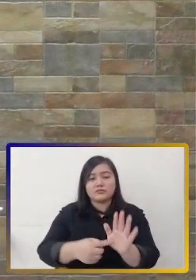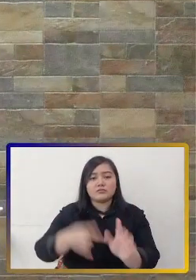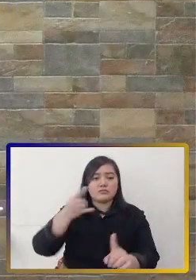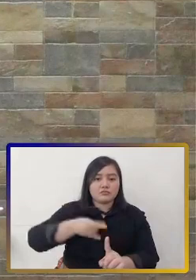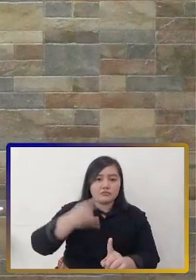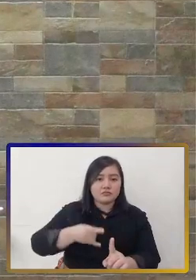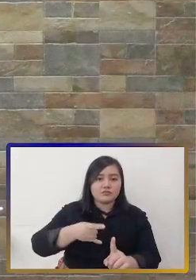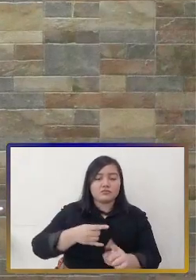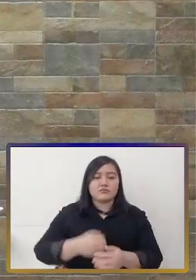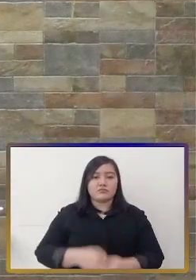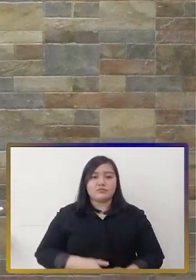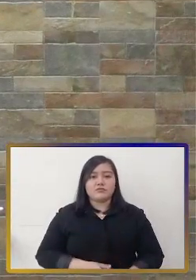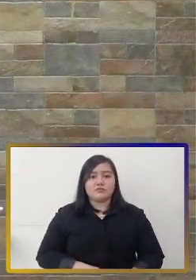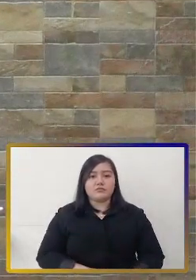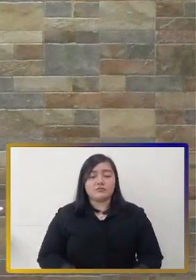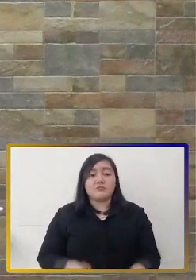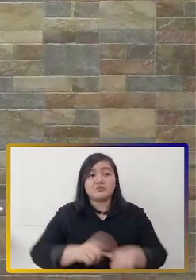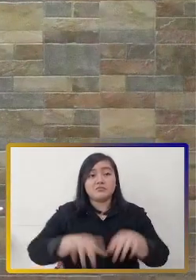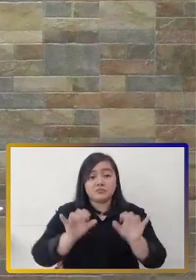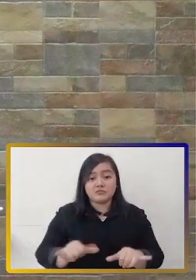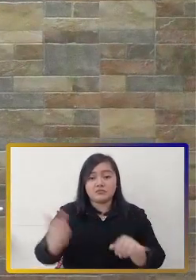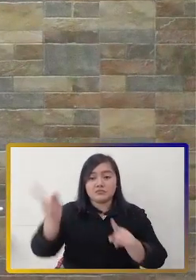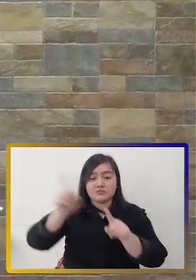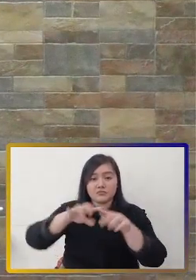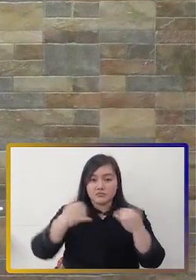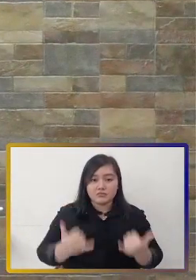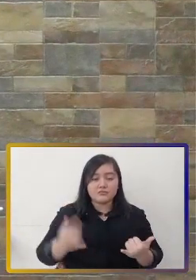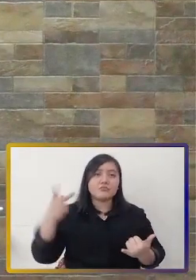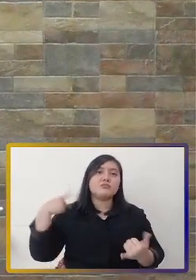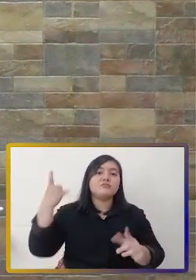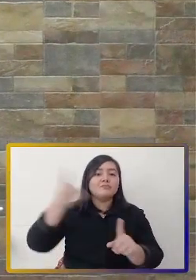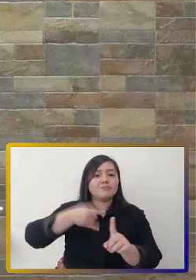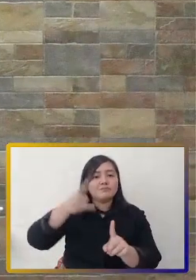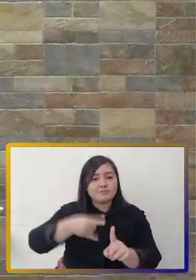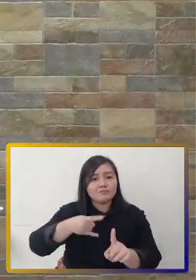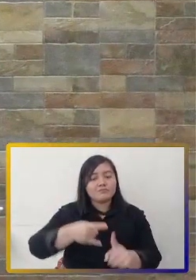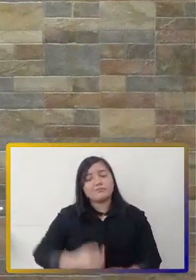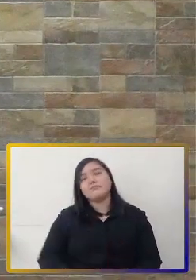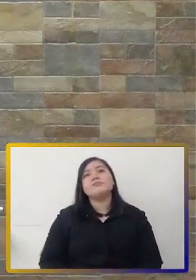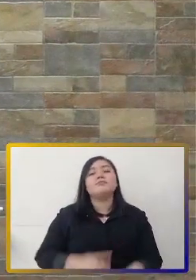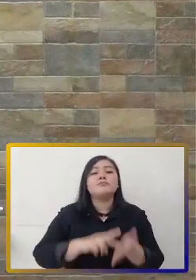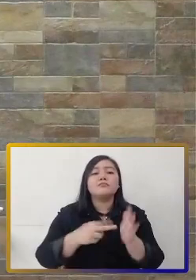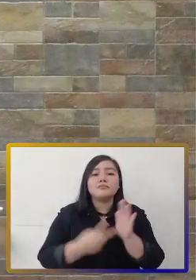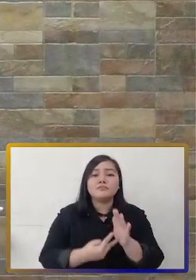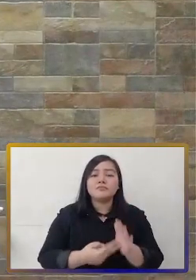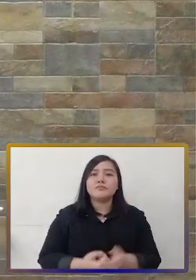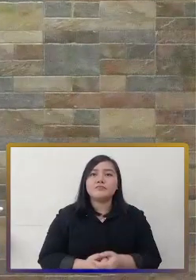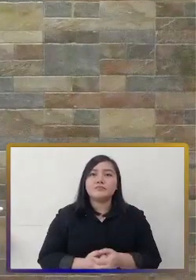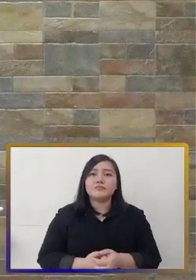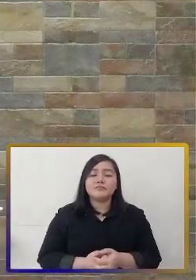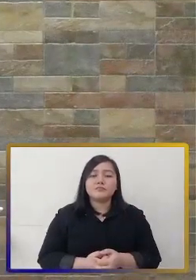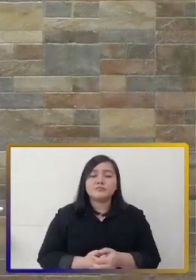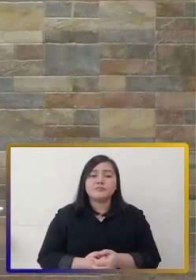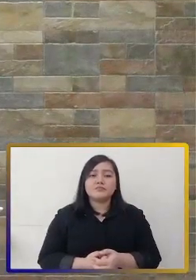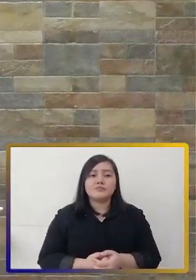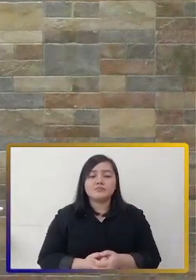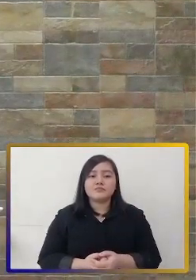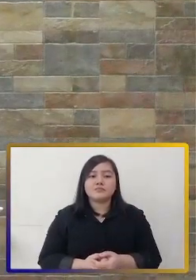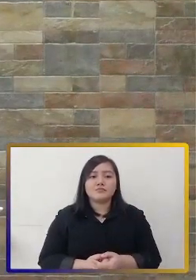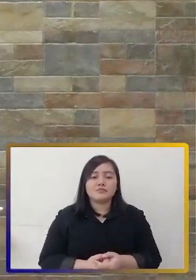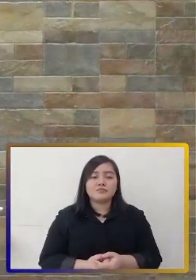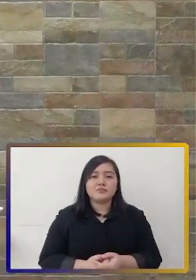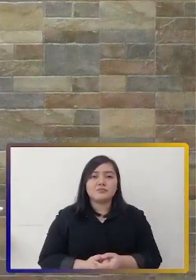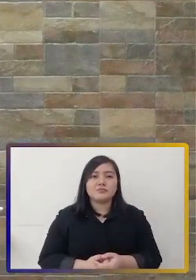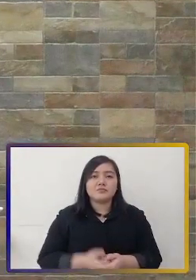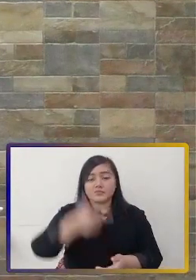Amen. You see, kaya po yung sinasabi ko sa inyo. So, sa mga tuwid, ang nagpatuloy, pinahintulutan ng Diyos, umabot po yung